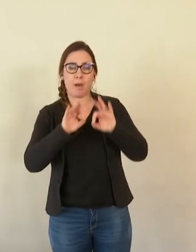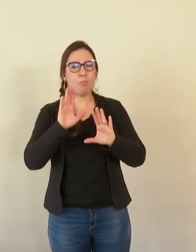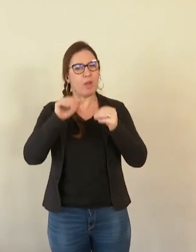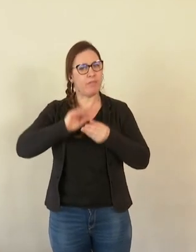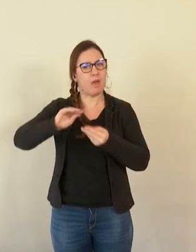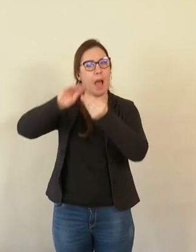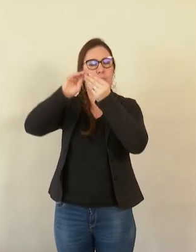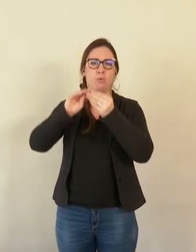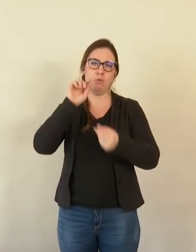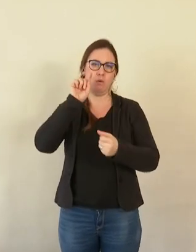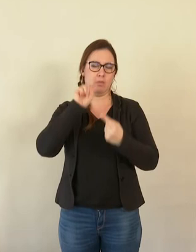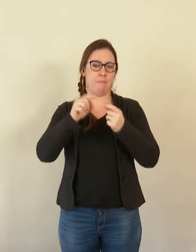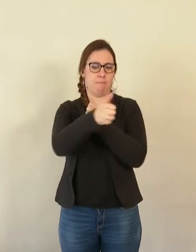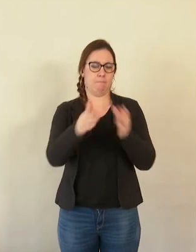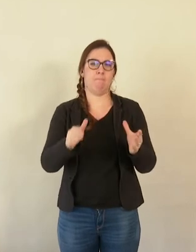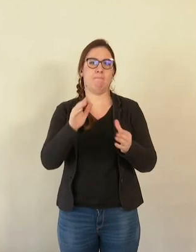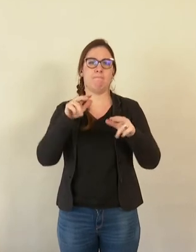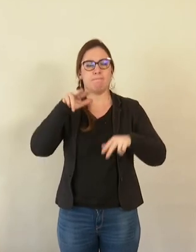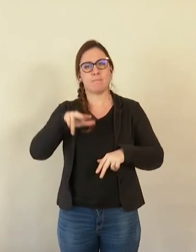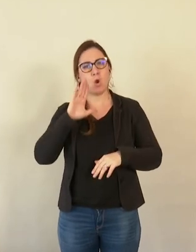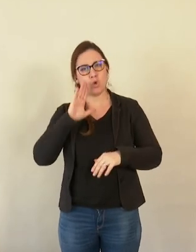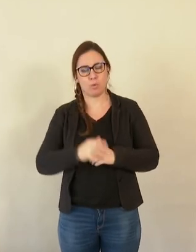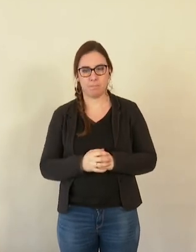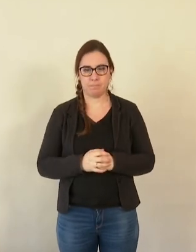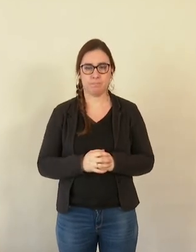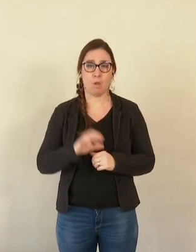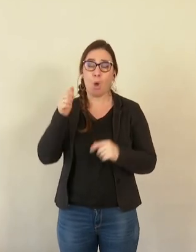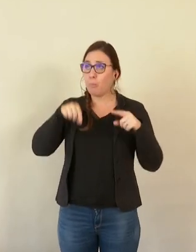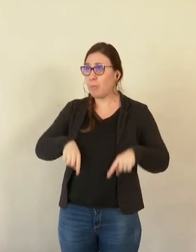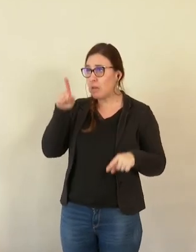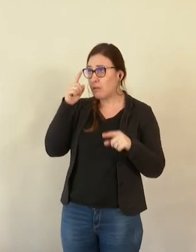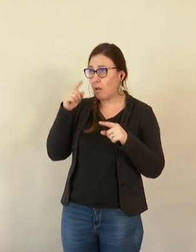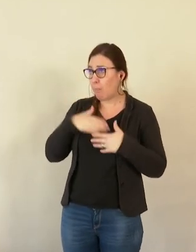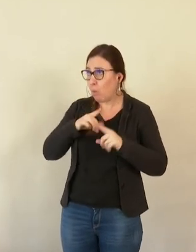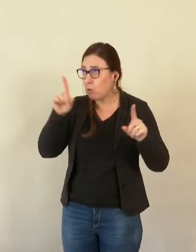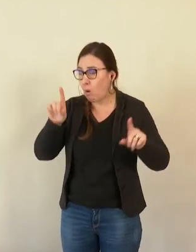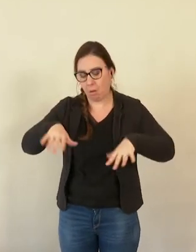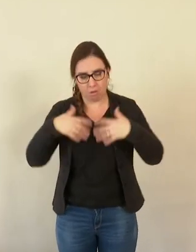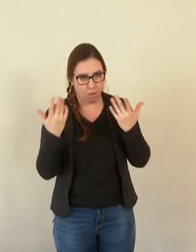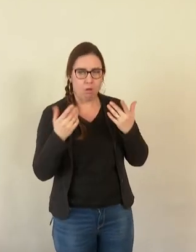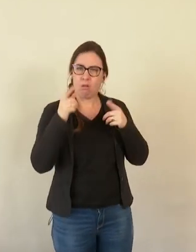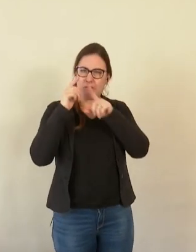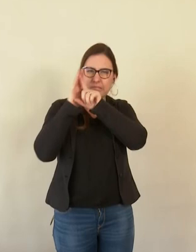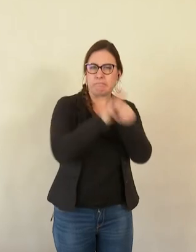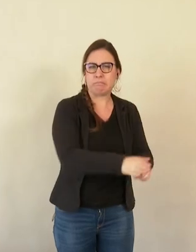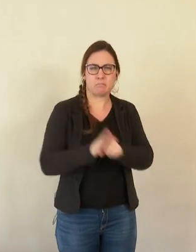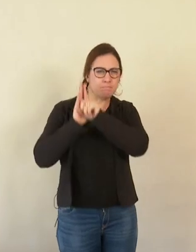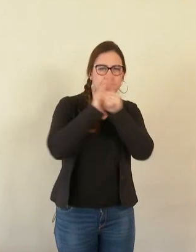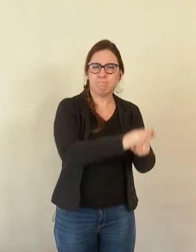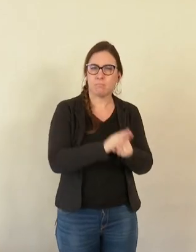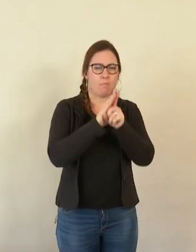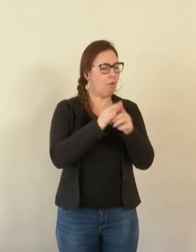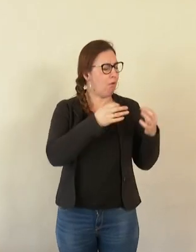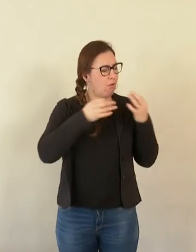du logement dans déplais à notre Premier ministre le président et le gouvernement discriminent sans cesse il